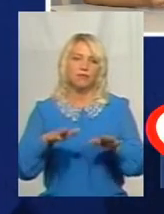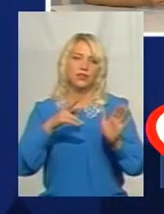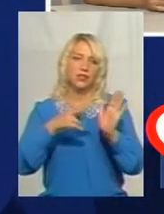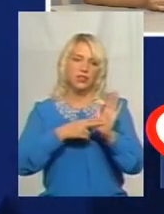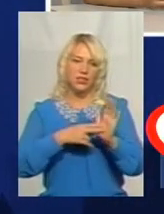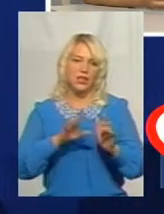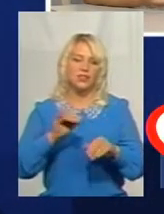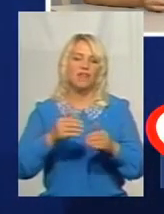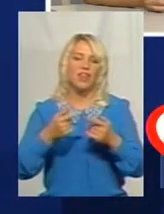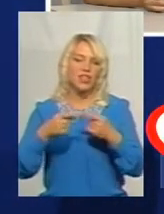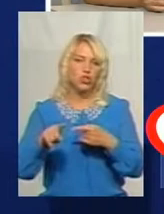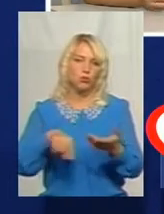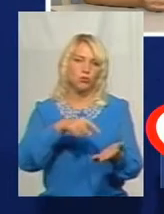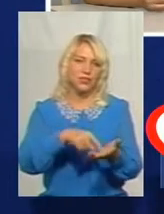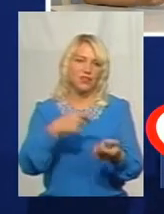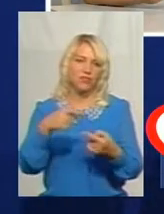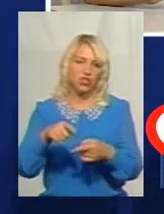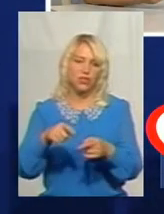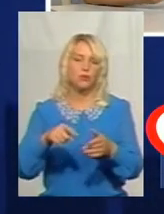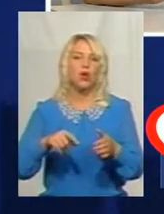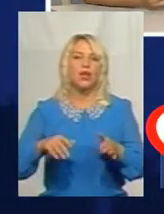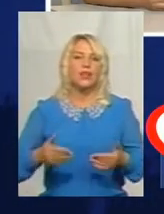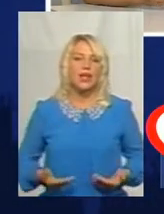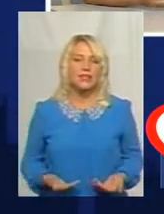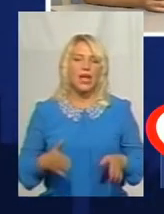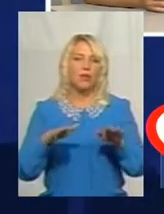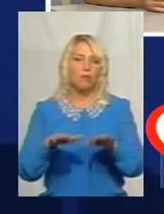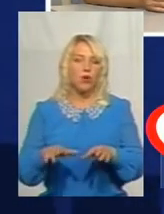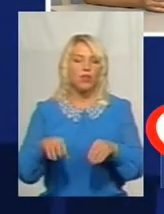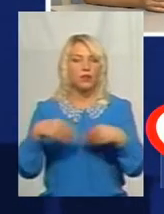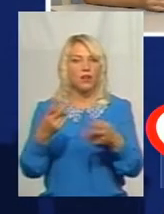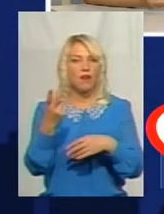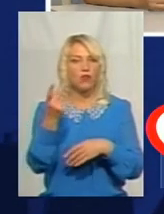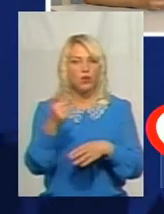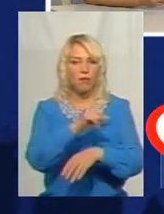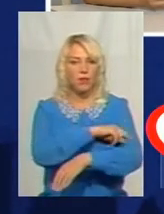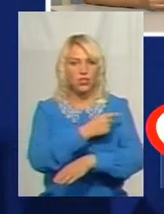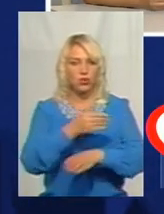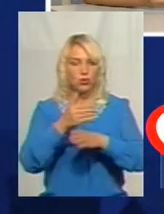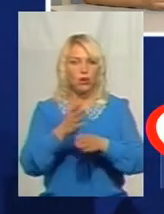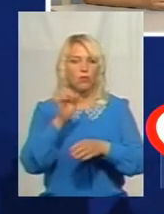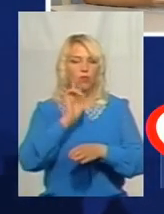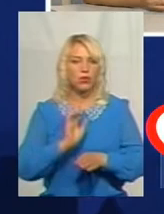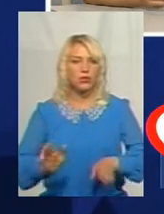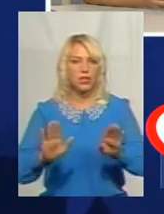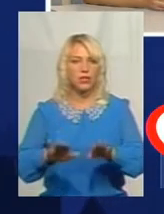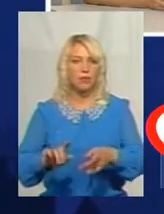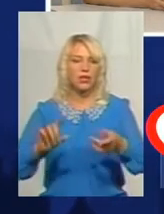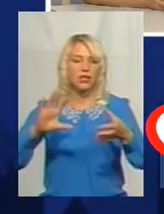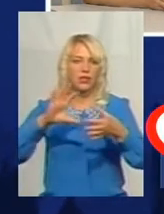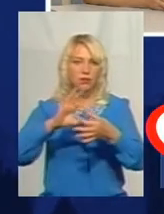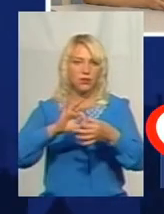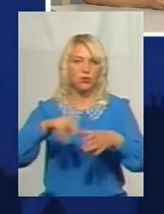в іншому місці, в іншому населеному пункті. Надання вторинної медичної допомоги поки що залишається прикріплених до